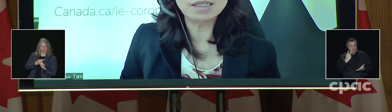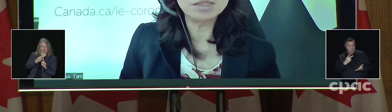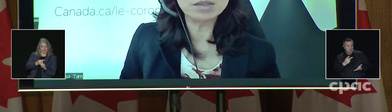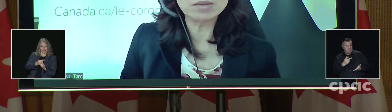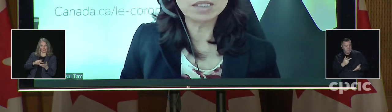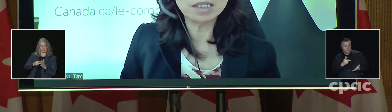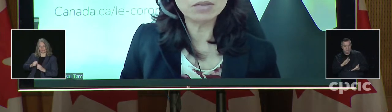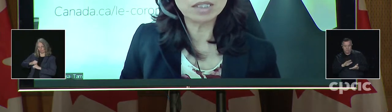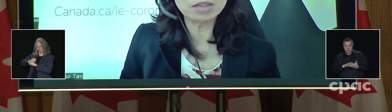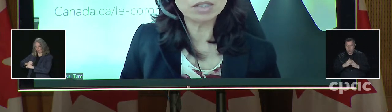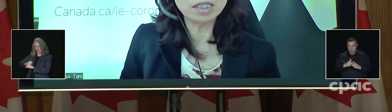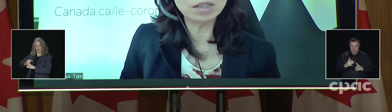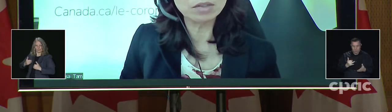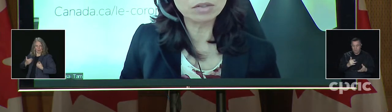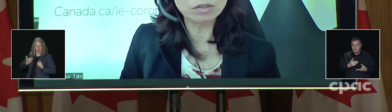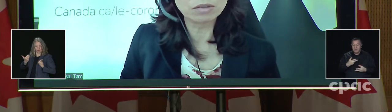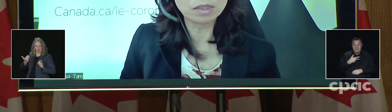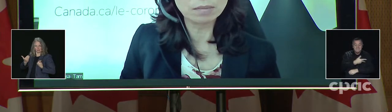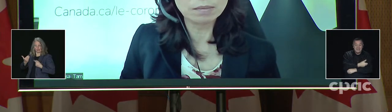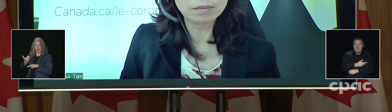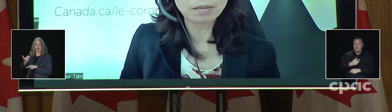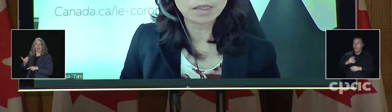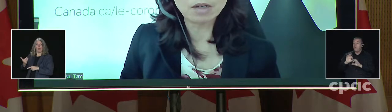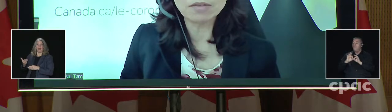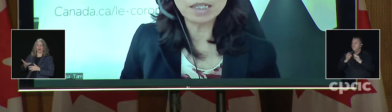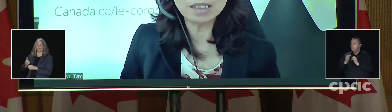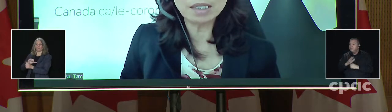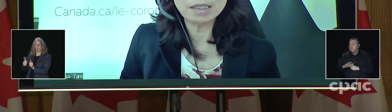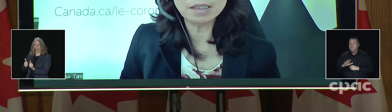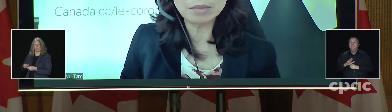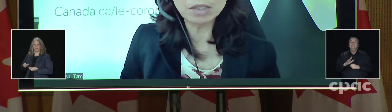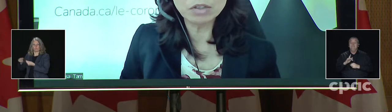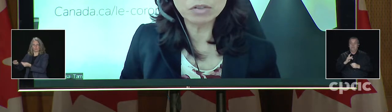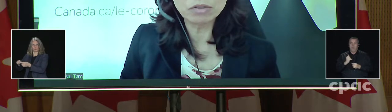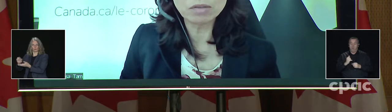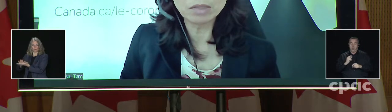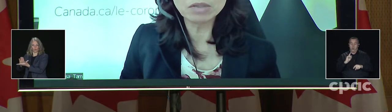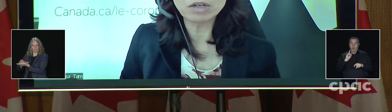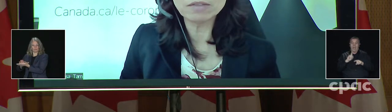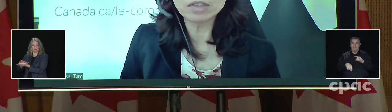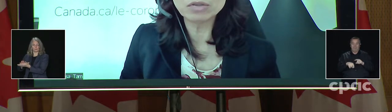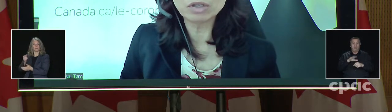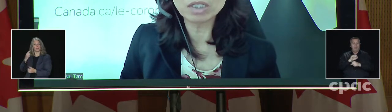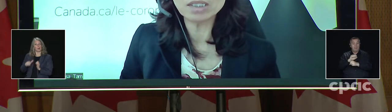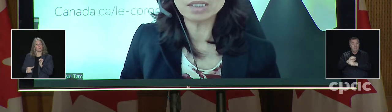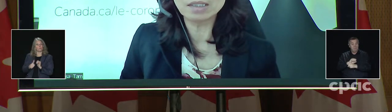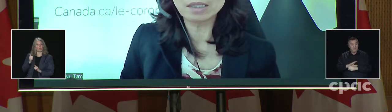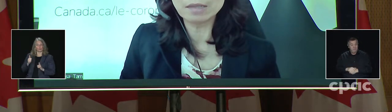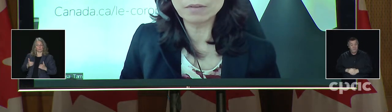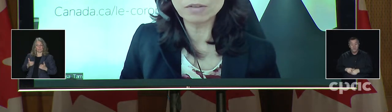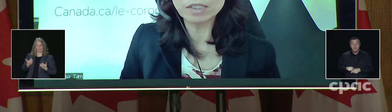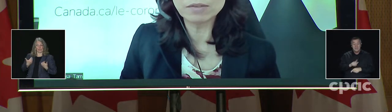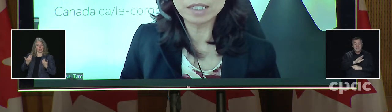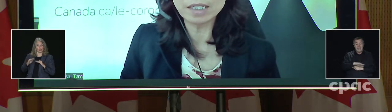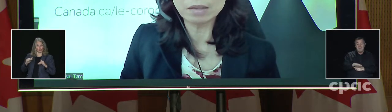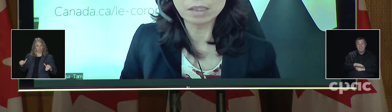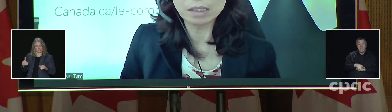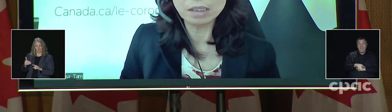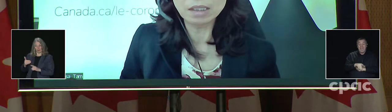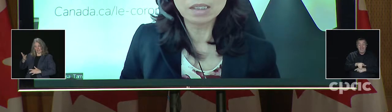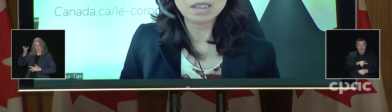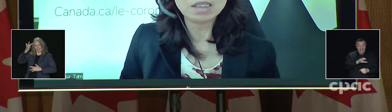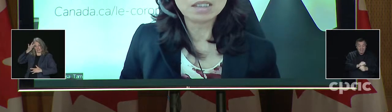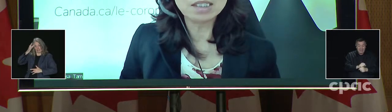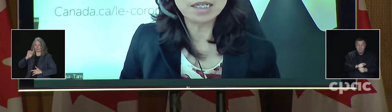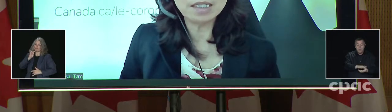and subsequent introduction into schools. COVID-19 cases among children most often do not involve severe